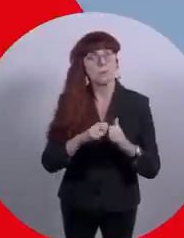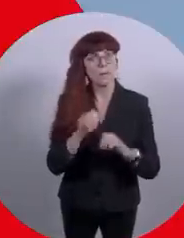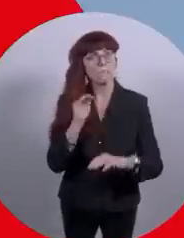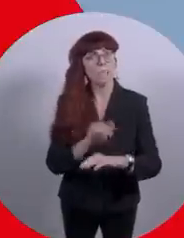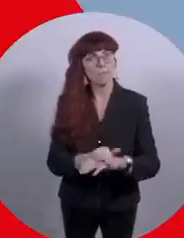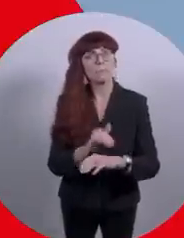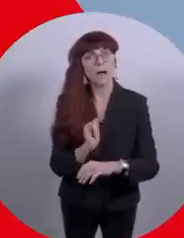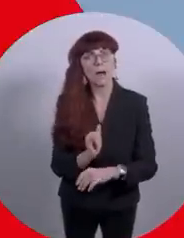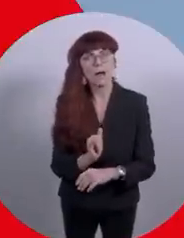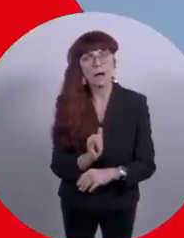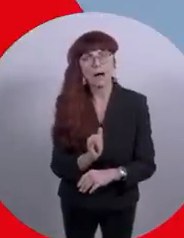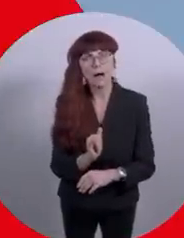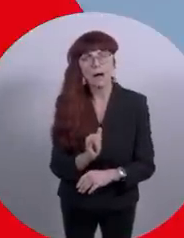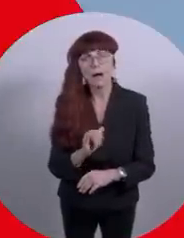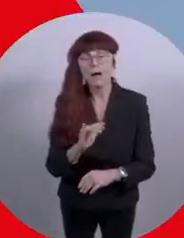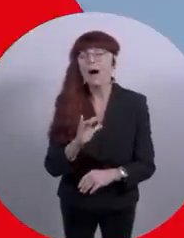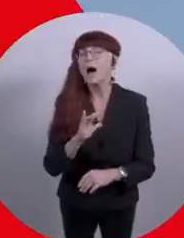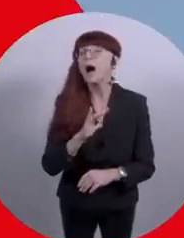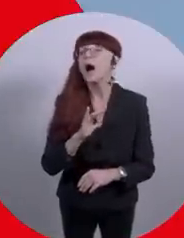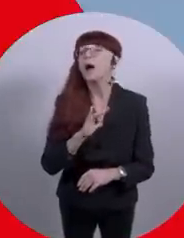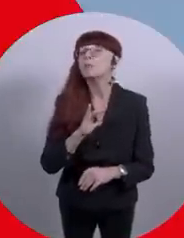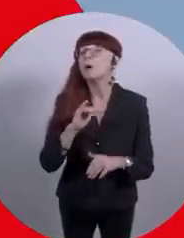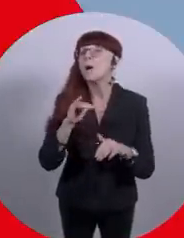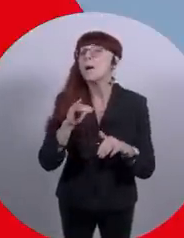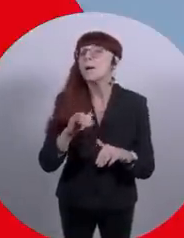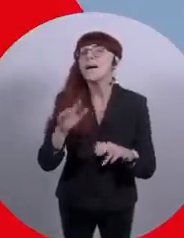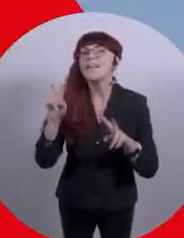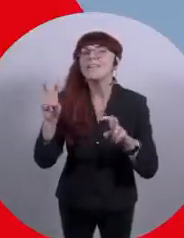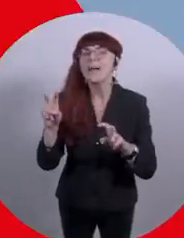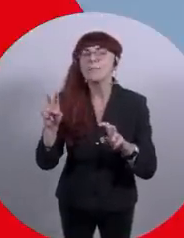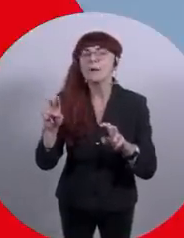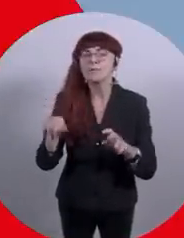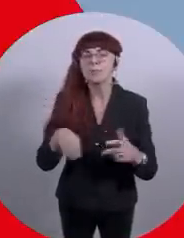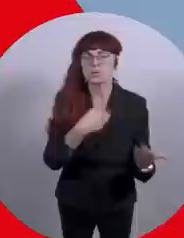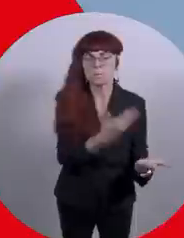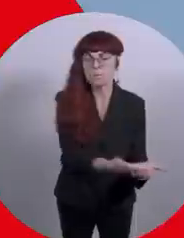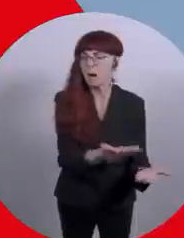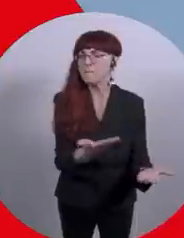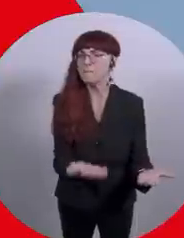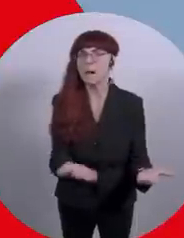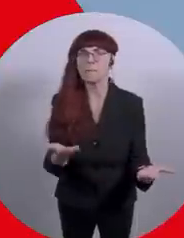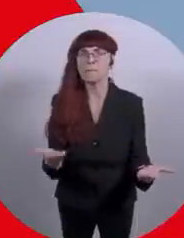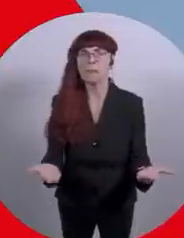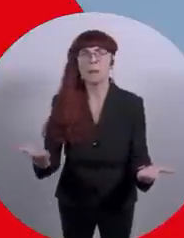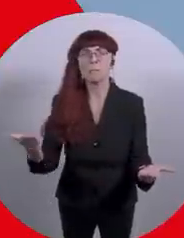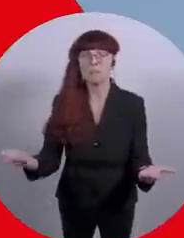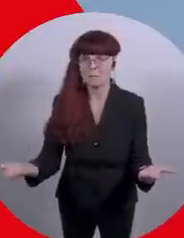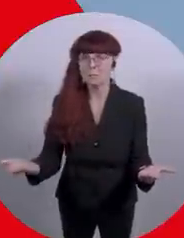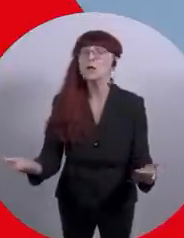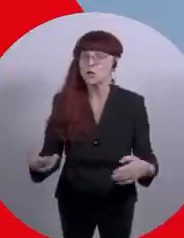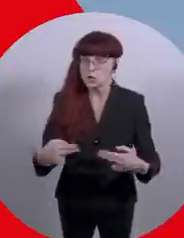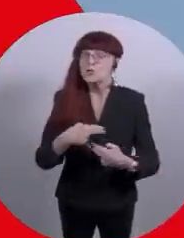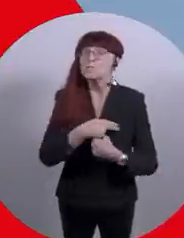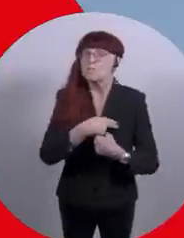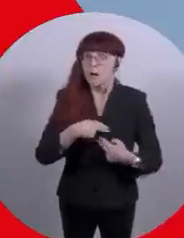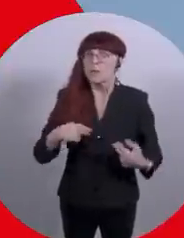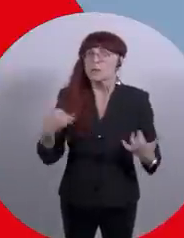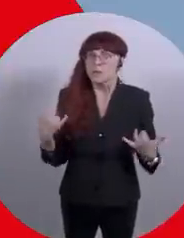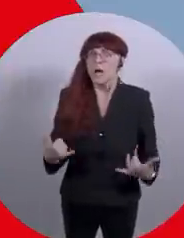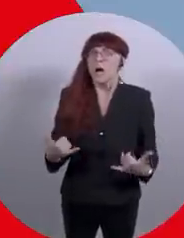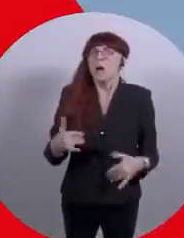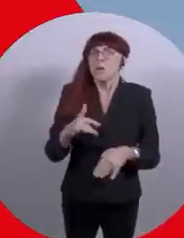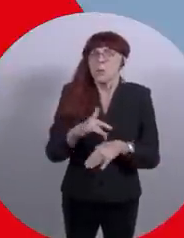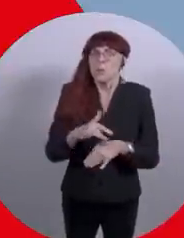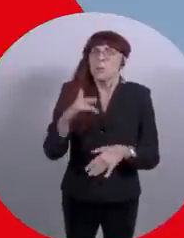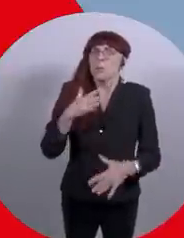aber wir müssen die Themen auf den Tisch legen das tut man manchmal weh wir müssen